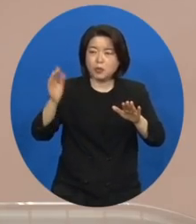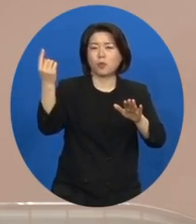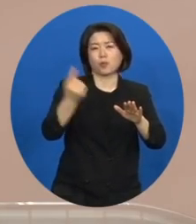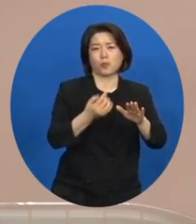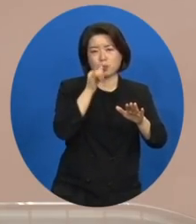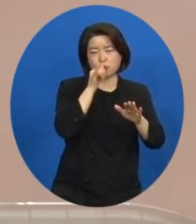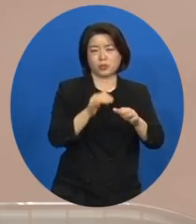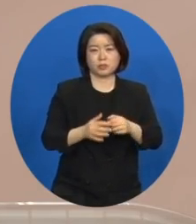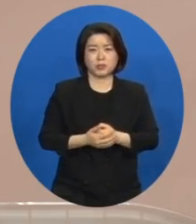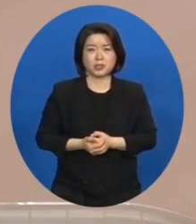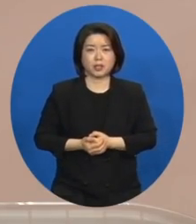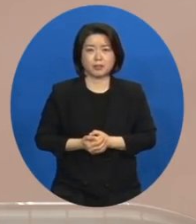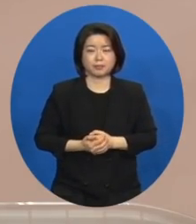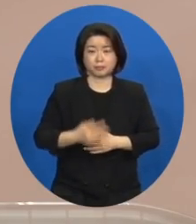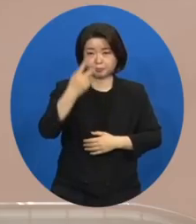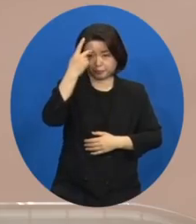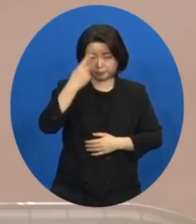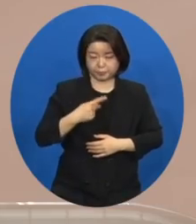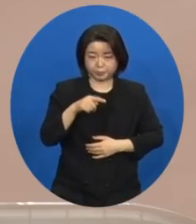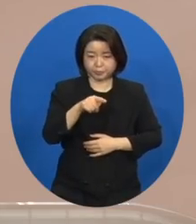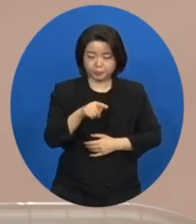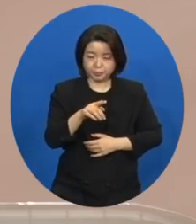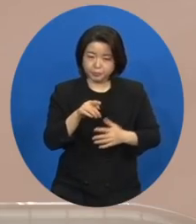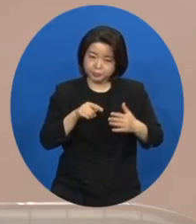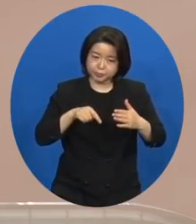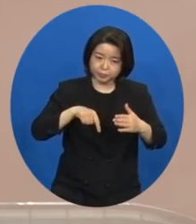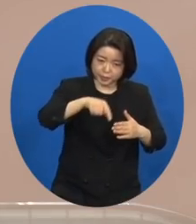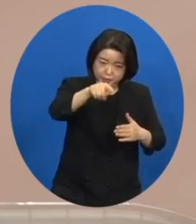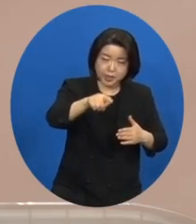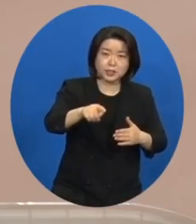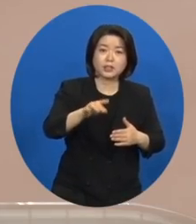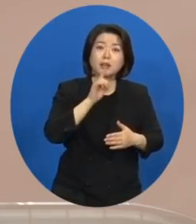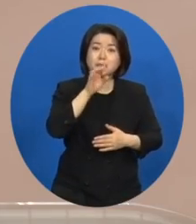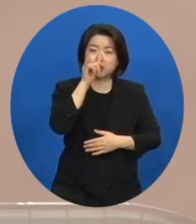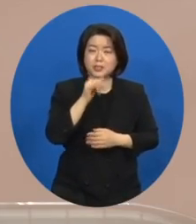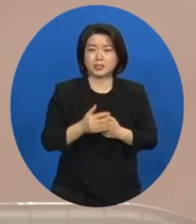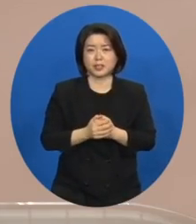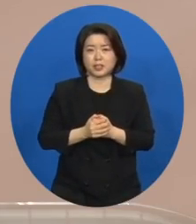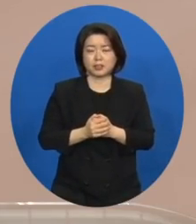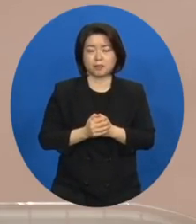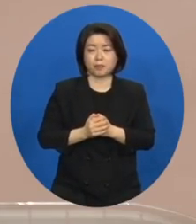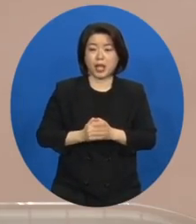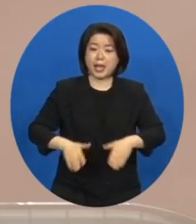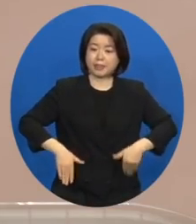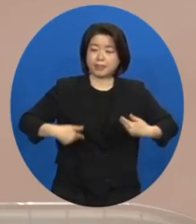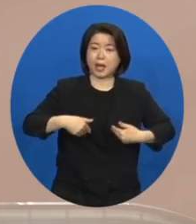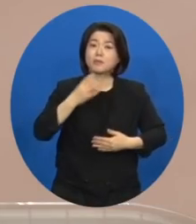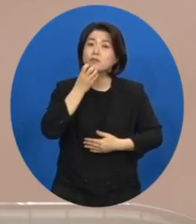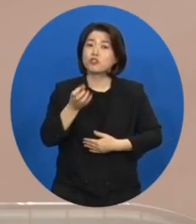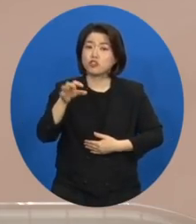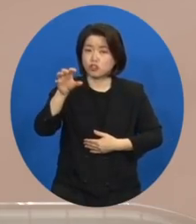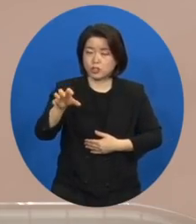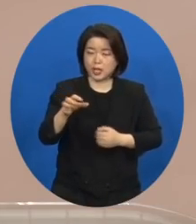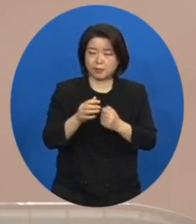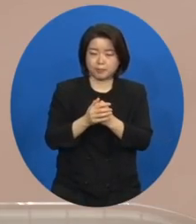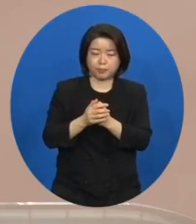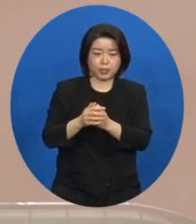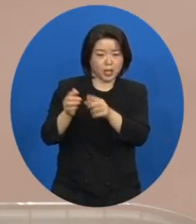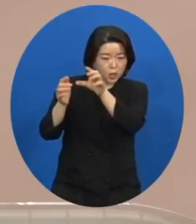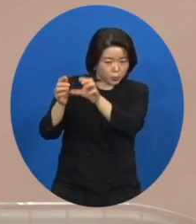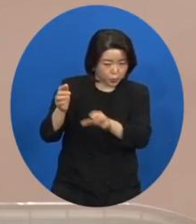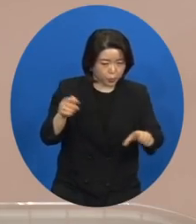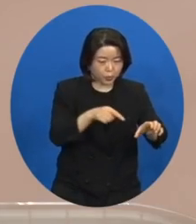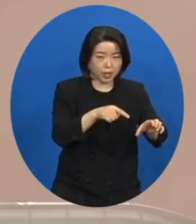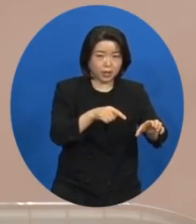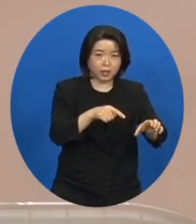삼아 배아를 통과해야 된다 라는 구절이 나와요 그래서 보통 이 남유다 에서 이 갈릴리 지역으로 가려면 가장 바른